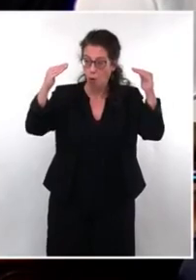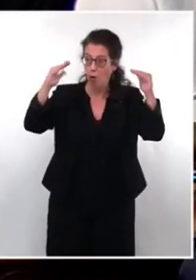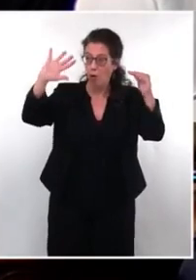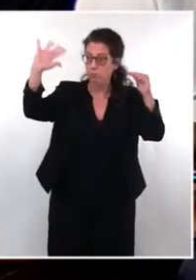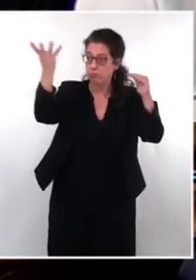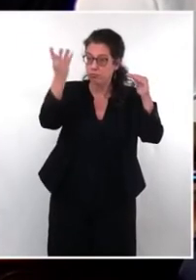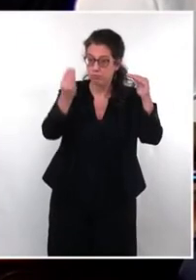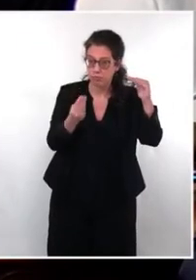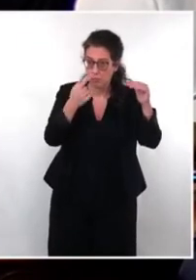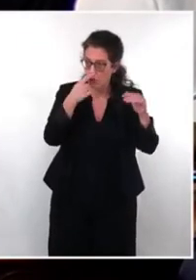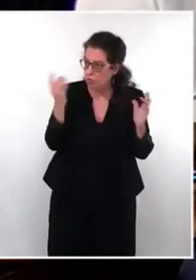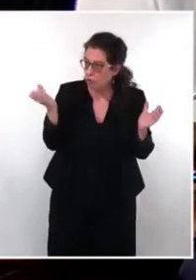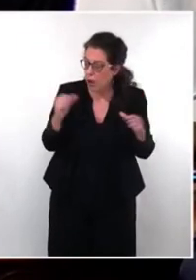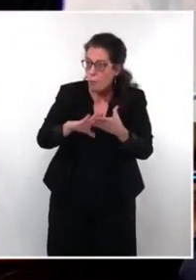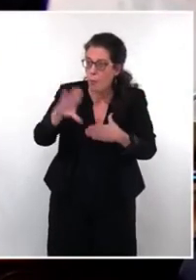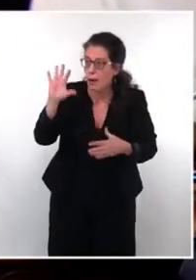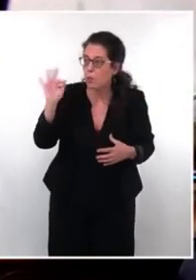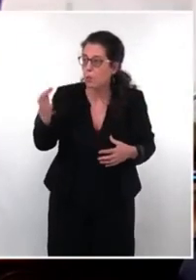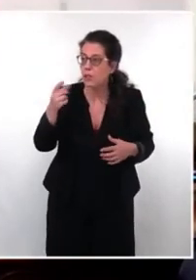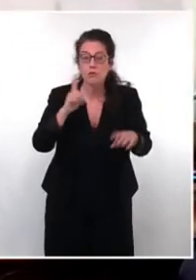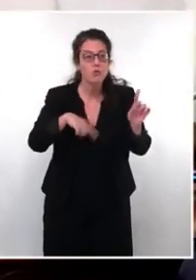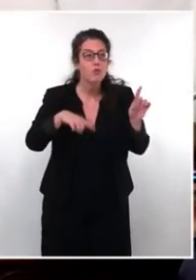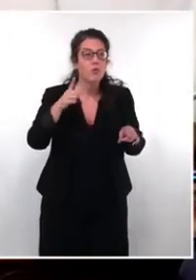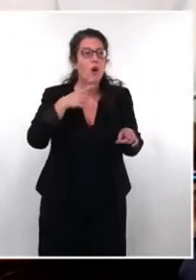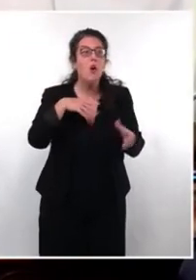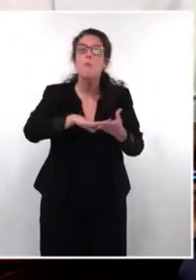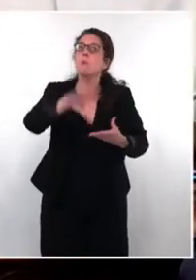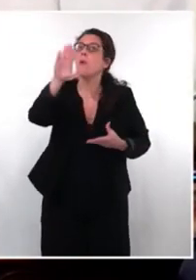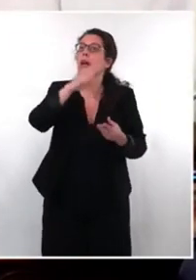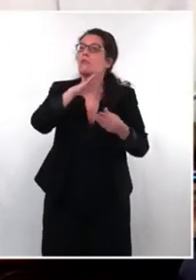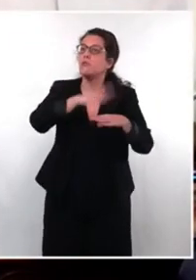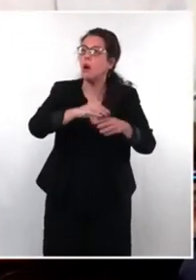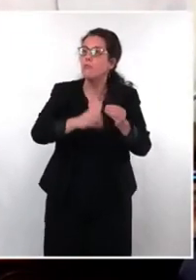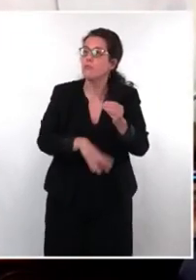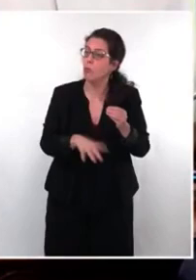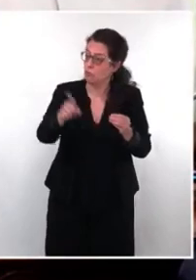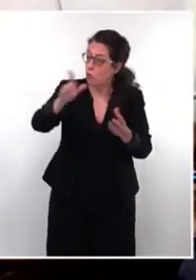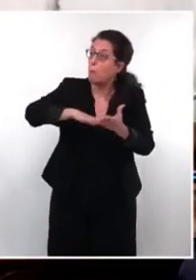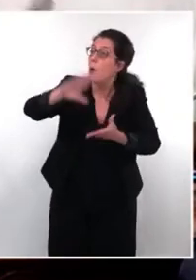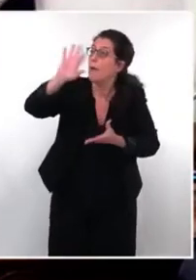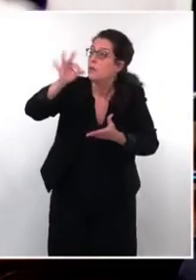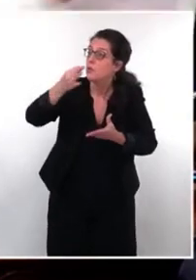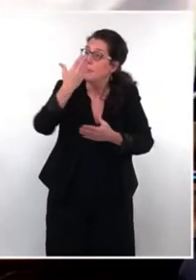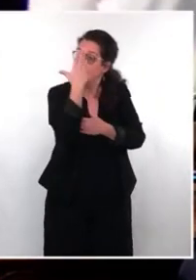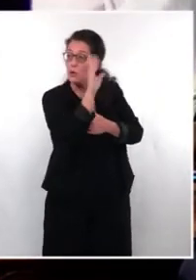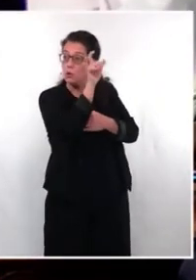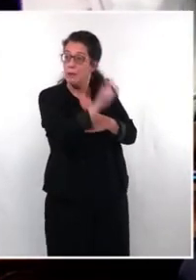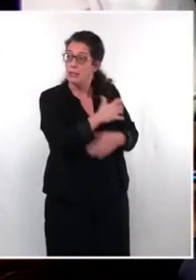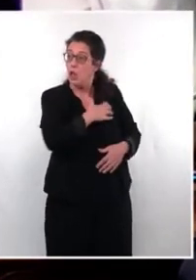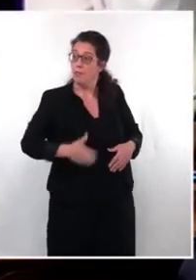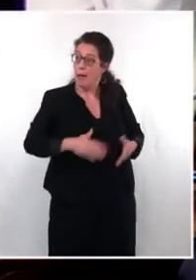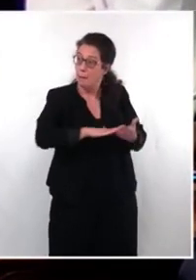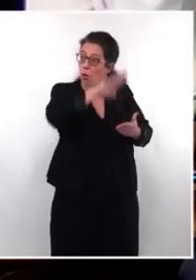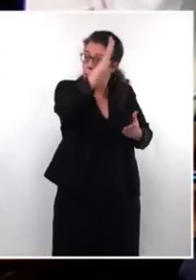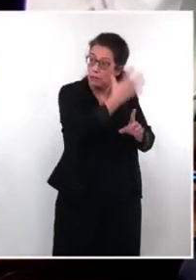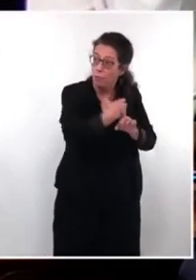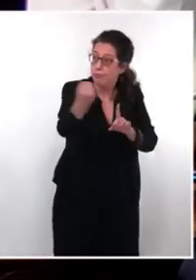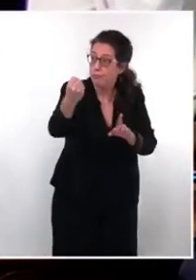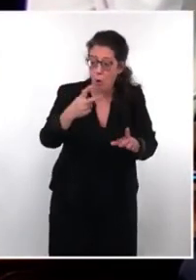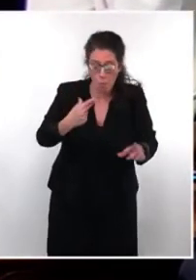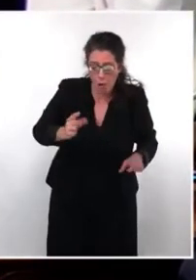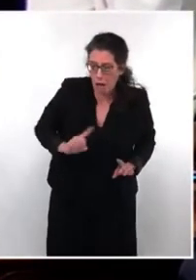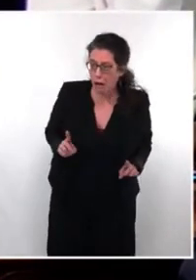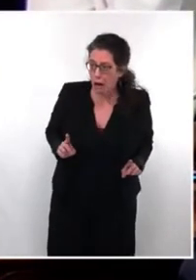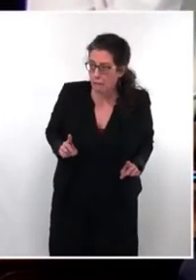cette promesse. On dit parfois que les hommes politiques ne tiennent pas leurs promesses, vous tenez les promesses, mais c'est celles des autres. C'est pas grave, mais on est d'accord avec ça. Puisqu'en l'occurrence, ça fait partie des